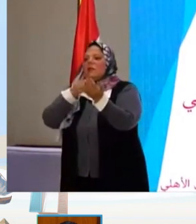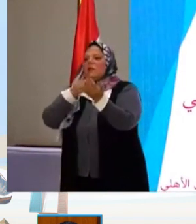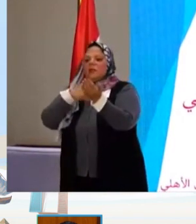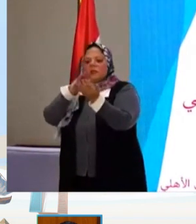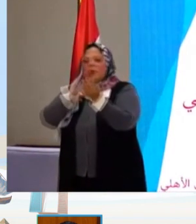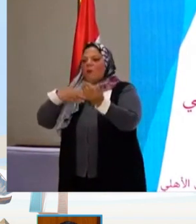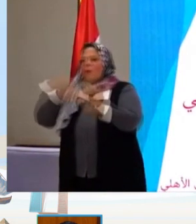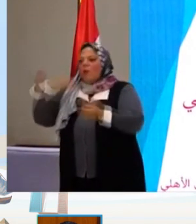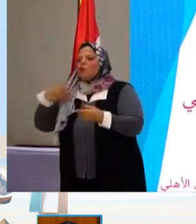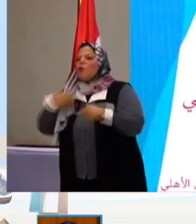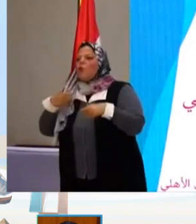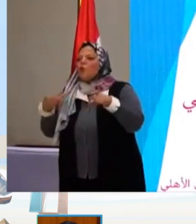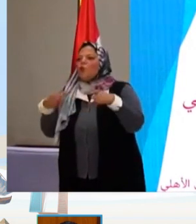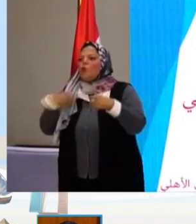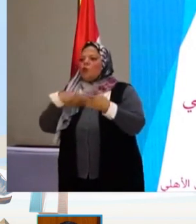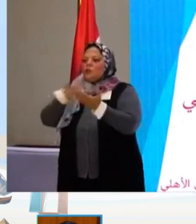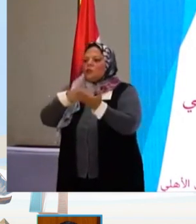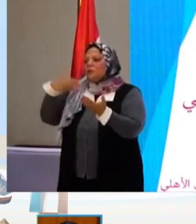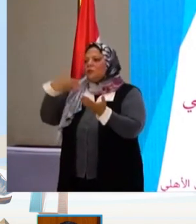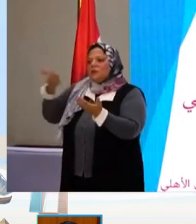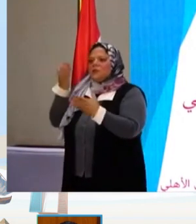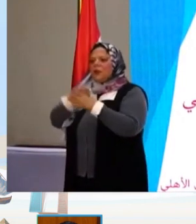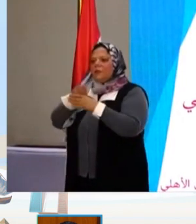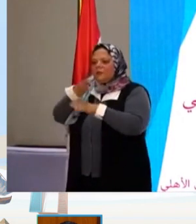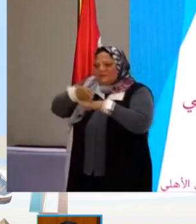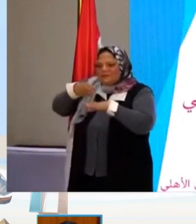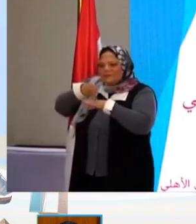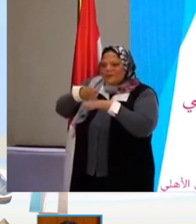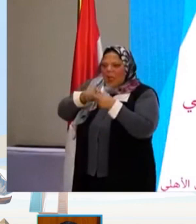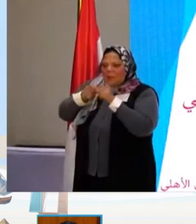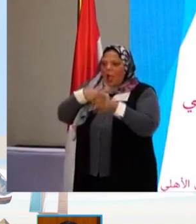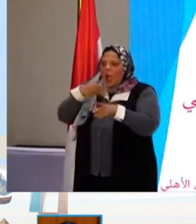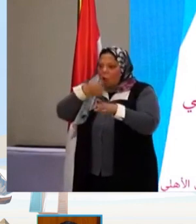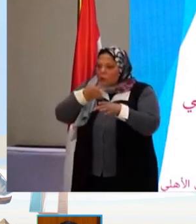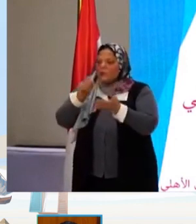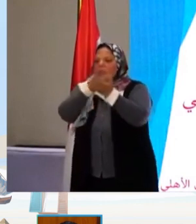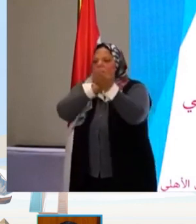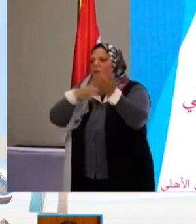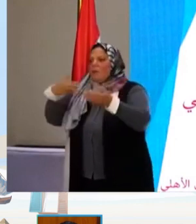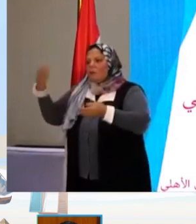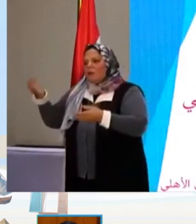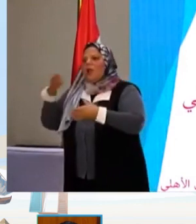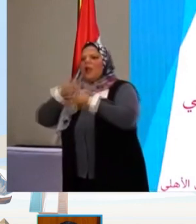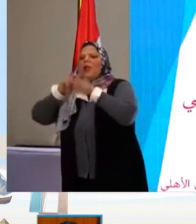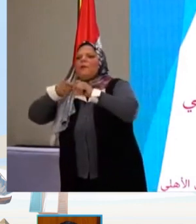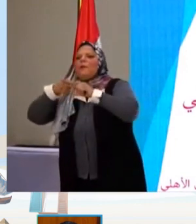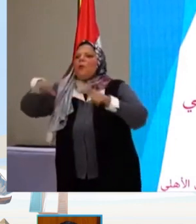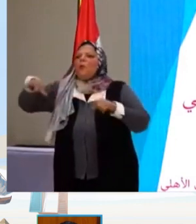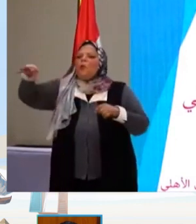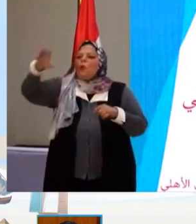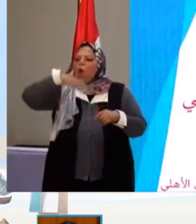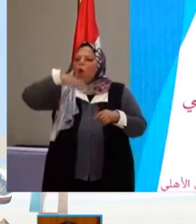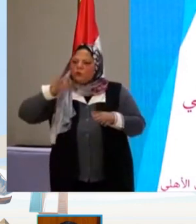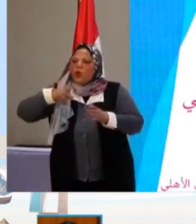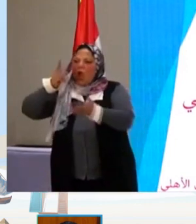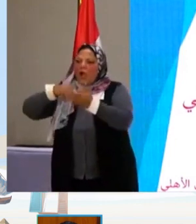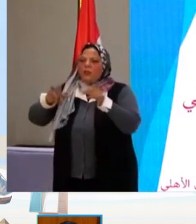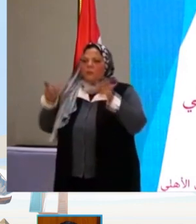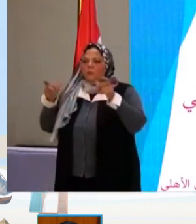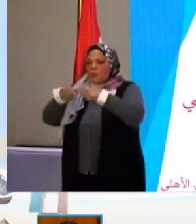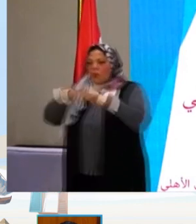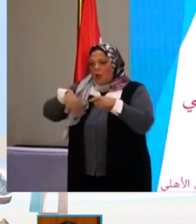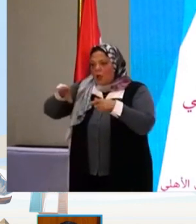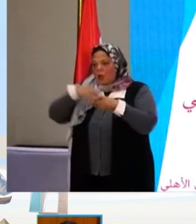الزام على كل المؤسسات ان هي توفق اوضاعها، تعيد تسجيلها واشعارها من جديد وفقا لاحكام القانون، فده مش مبني على